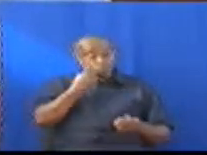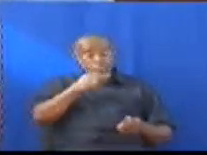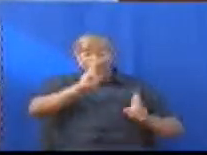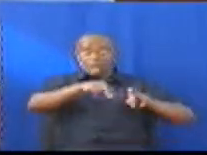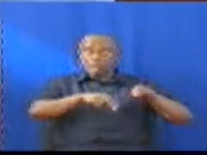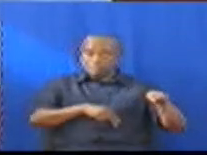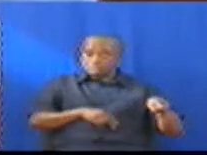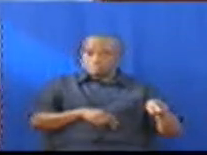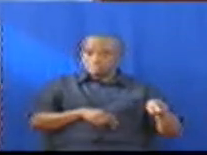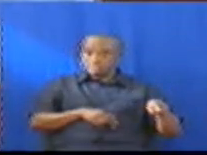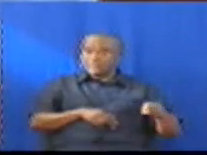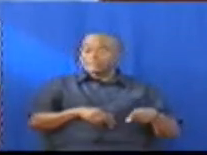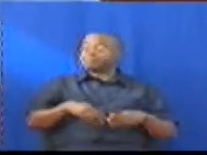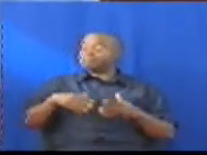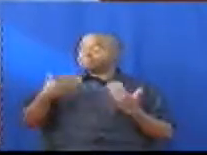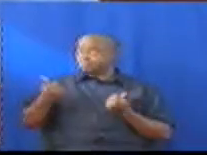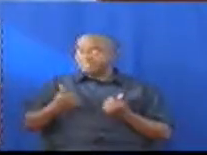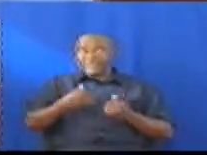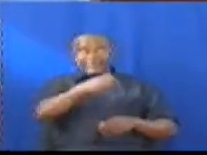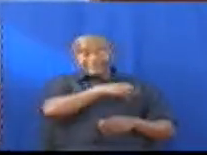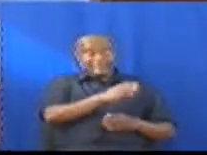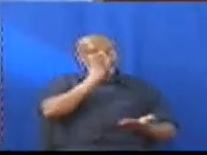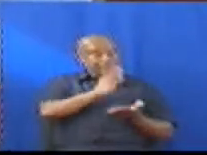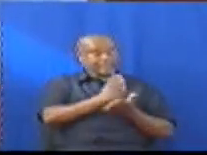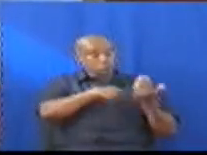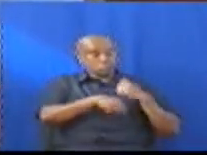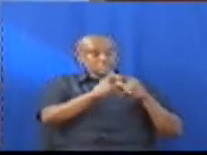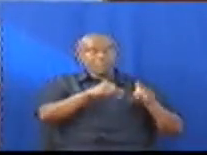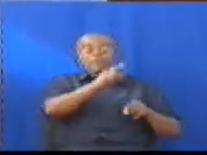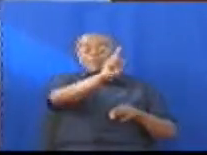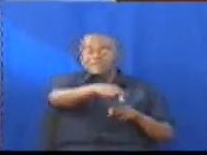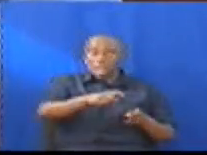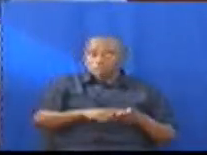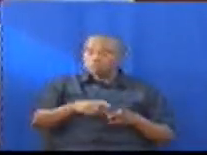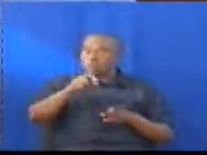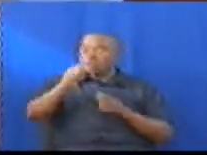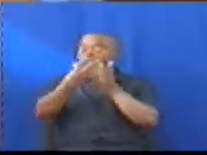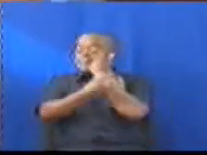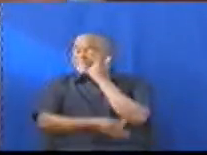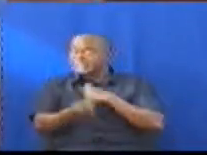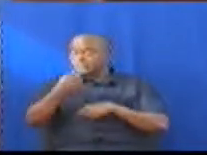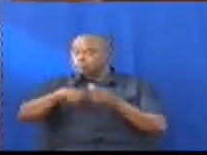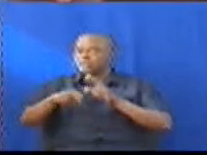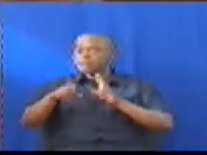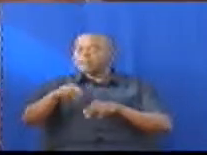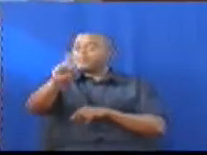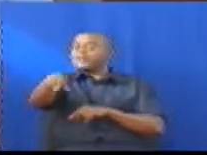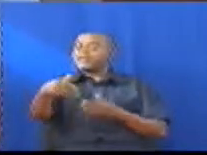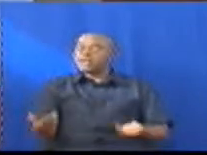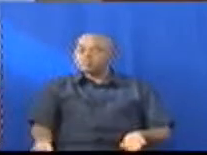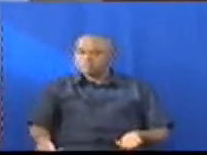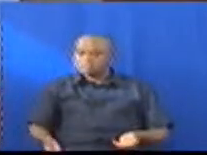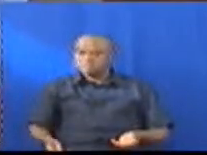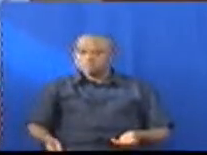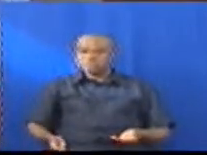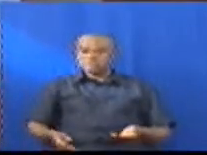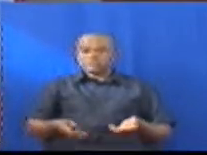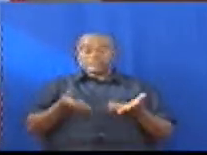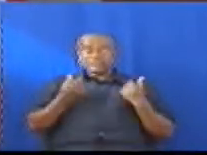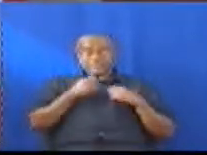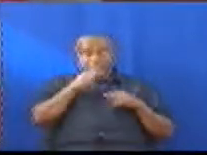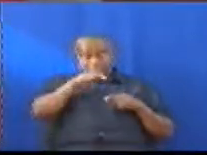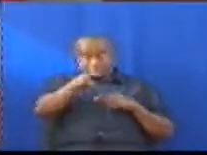mahakamani, tajiri ana haki ya kuingia mahakamani na kila namna. Sasa kama sheria hii tunatunga, tunasema kwamba